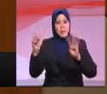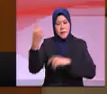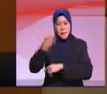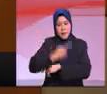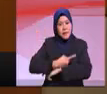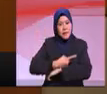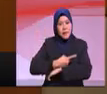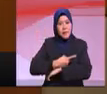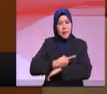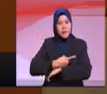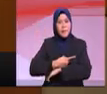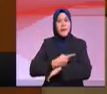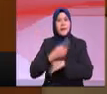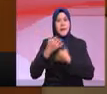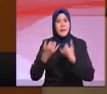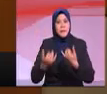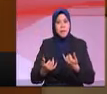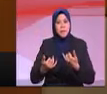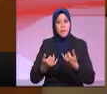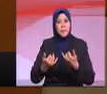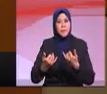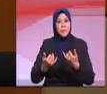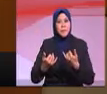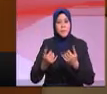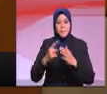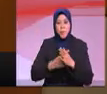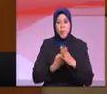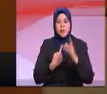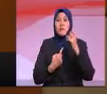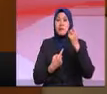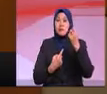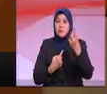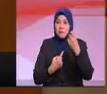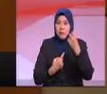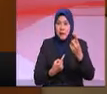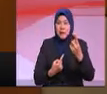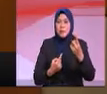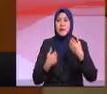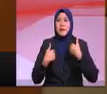harian. Dan juga menjelang November kita akan ada